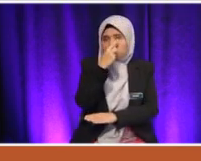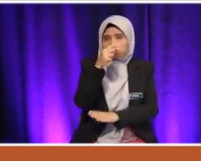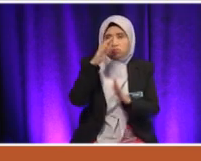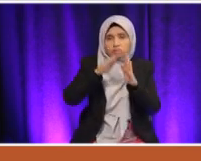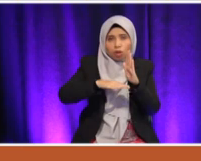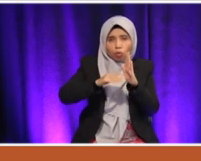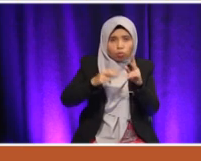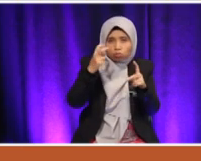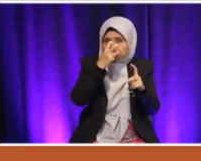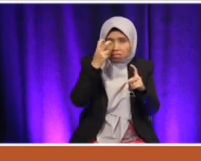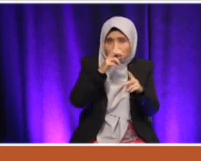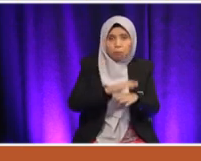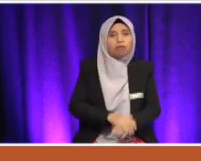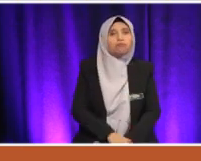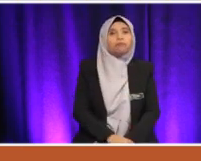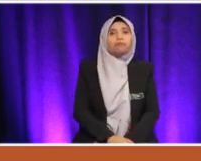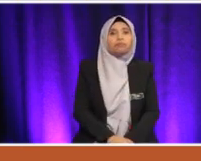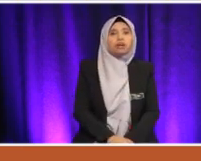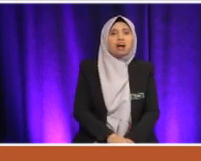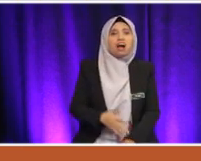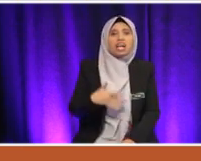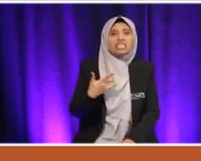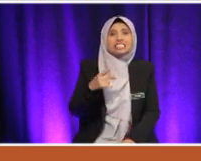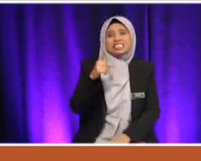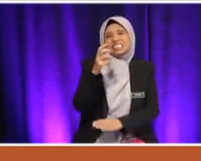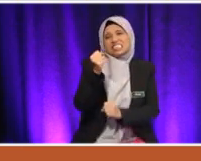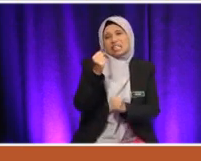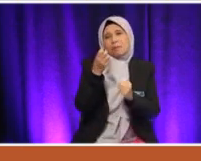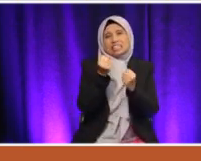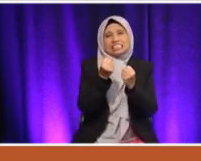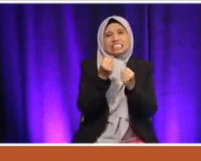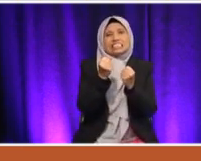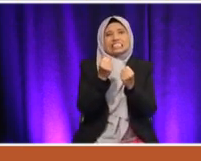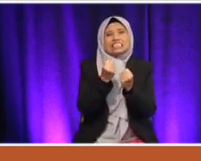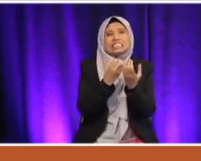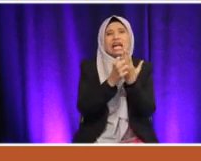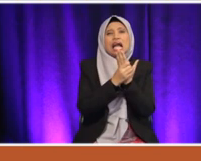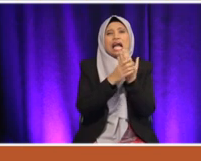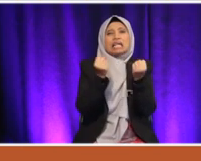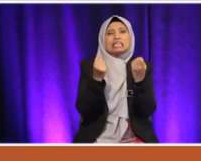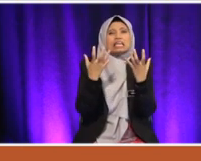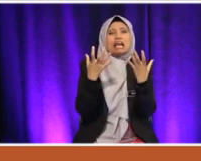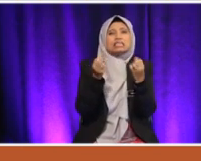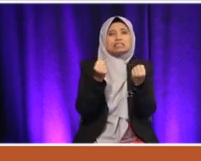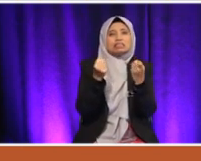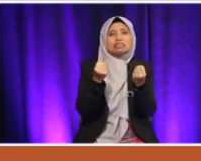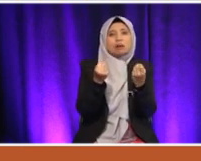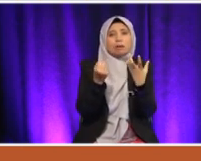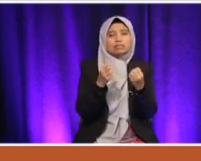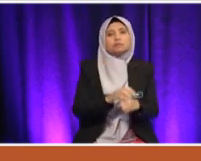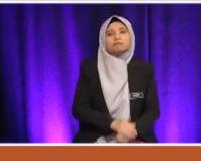warga emas itu jatuh kemudian dioperasi kebas pada kaki sakit sendi dan otot dan kemudian adalah